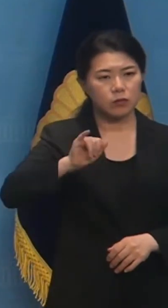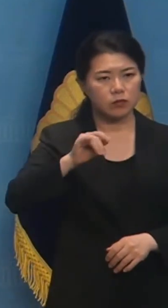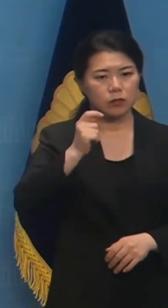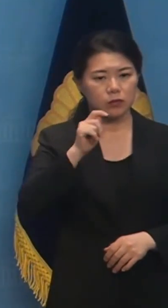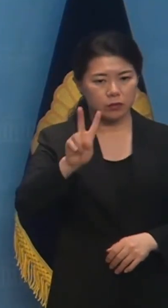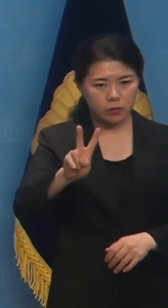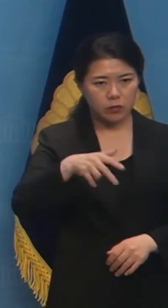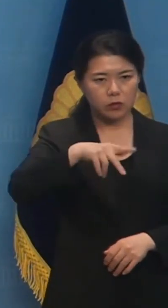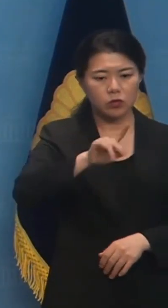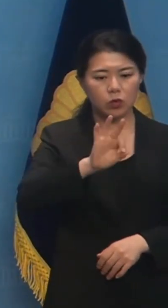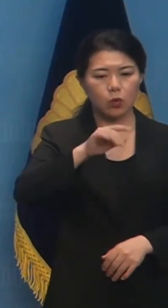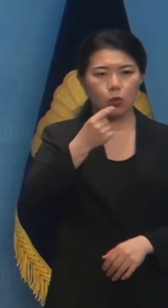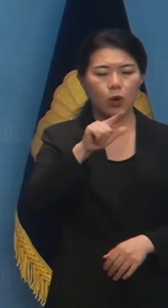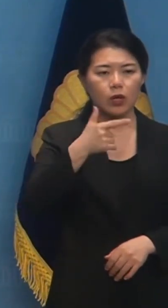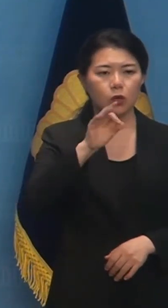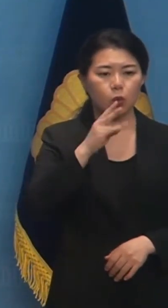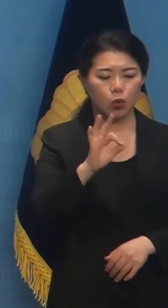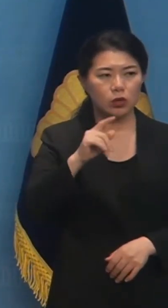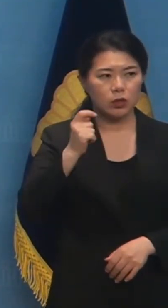정관용 TV에서는